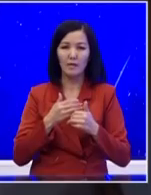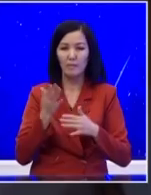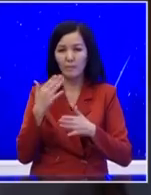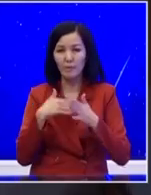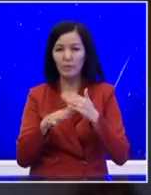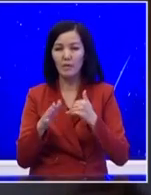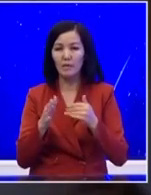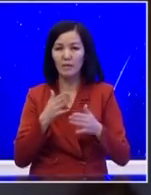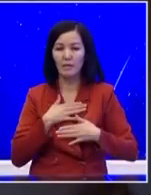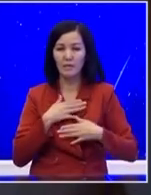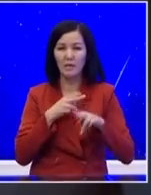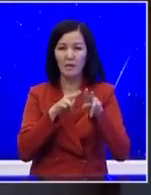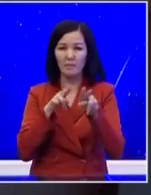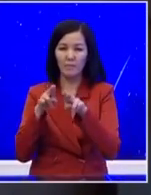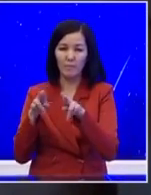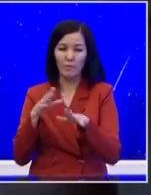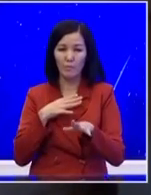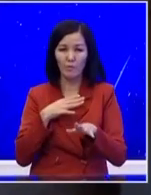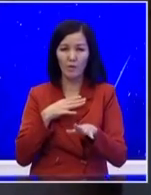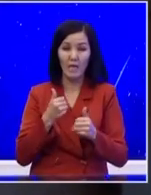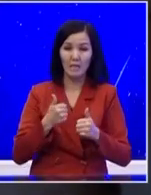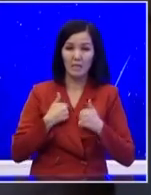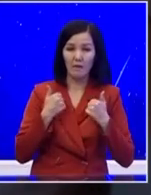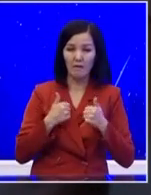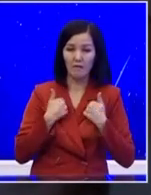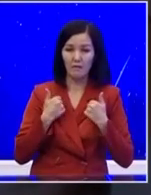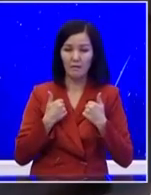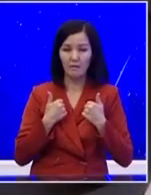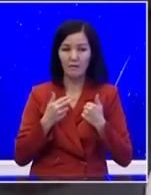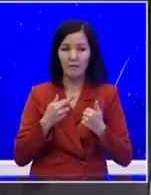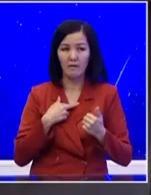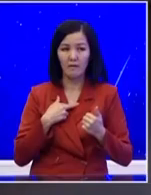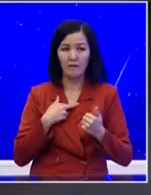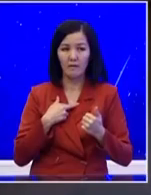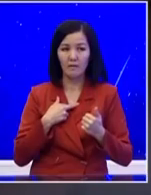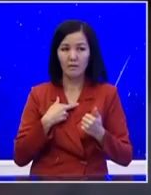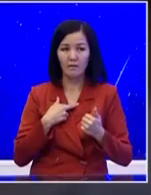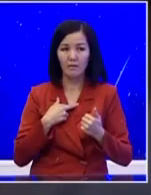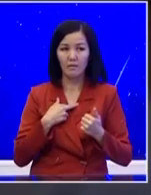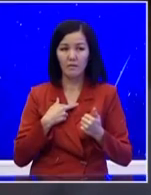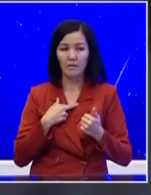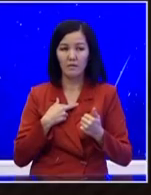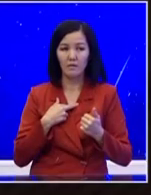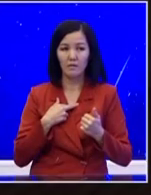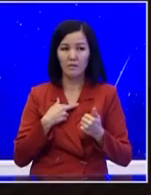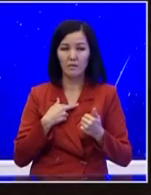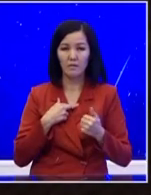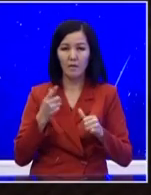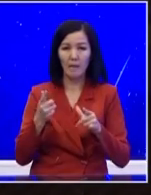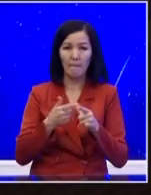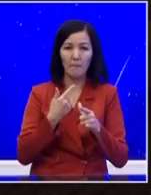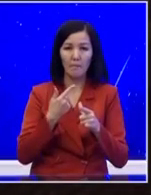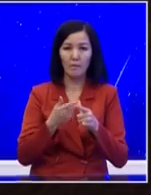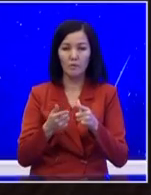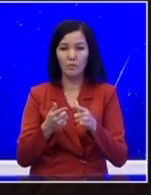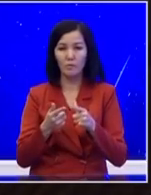Вот. И я старался попасть, значит, между